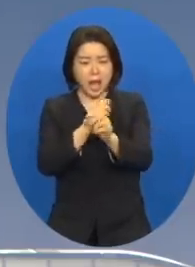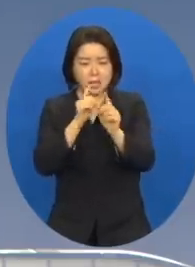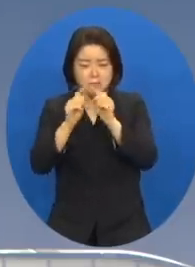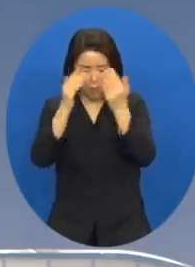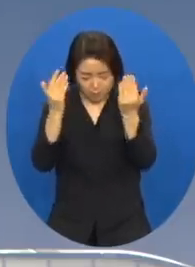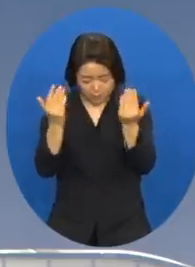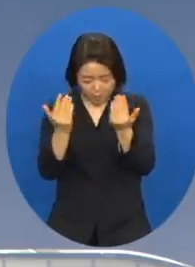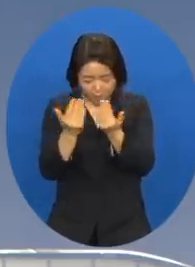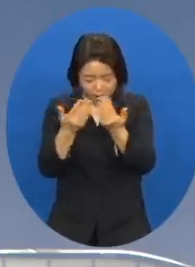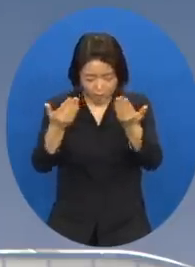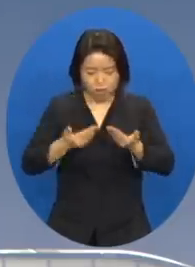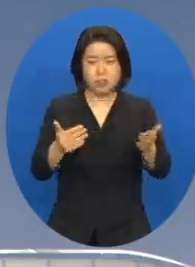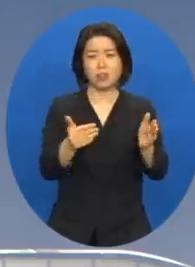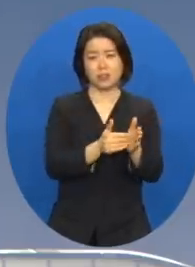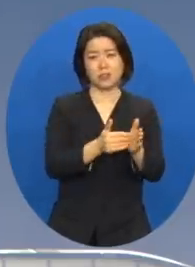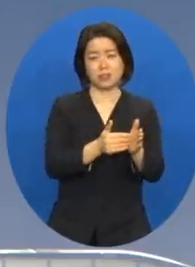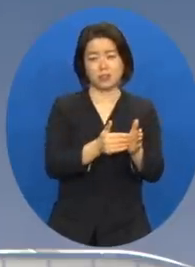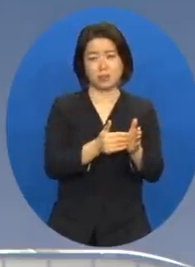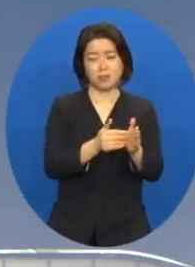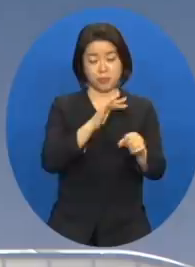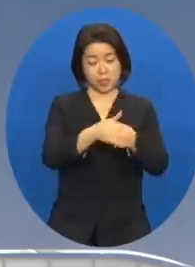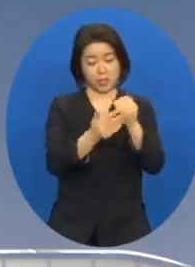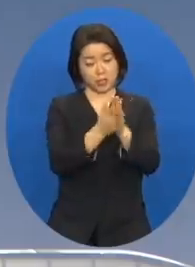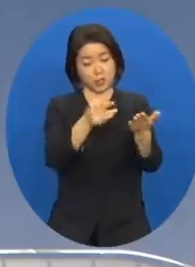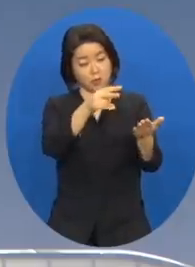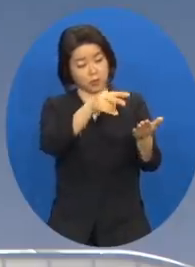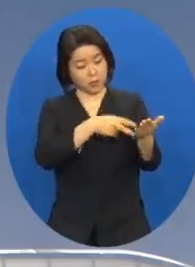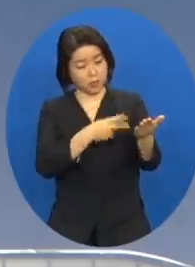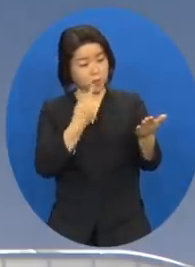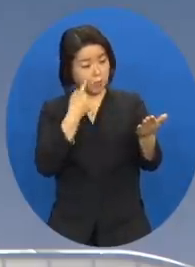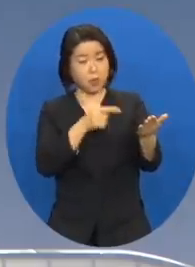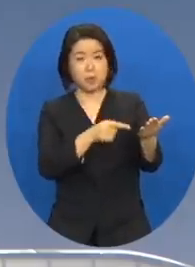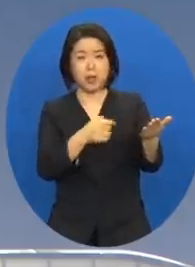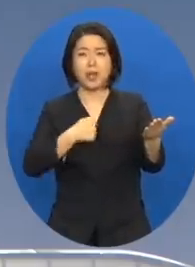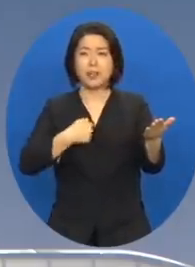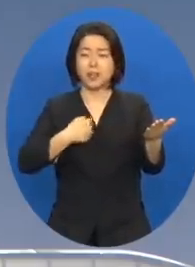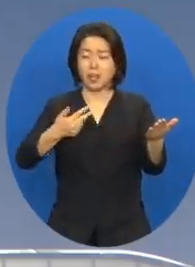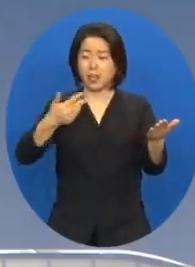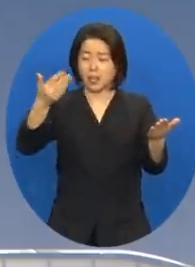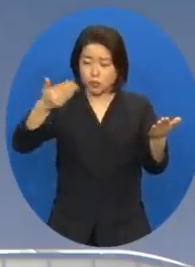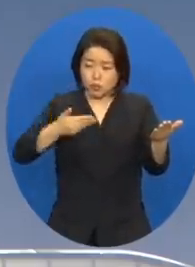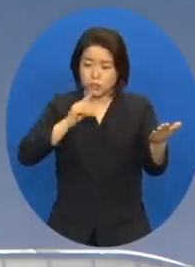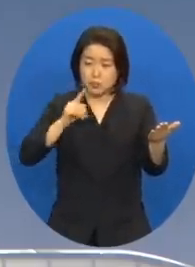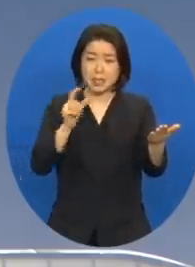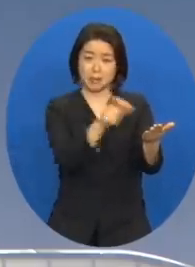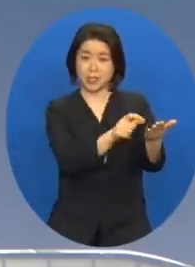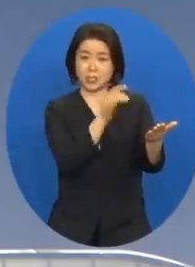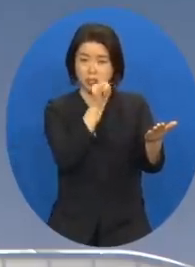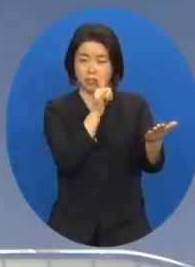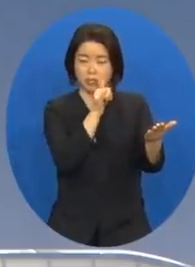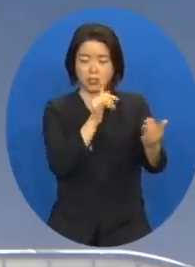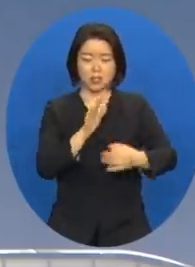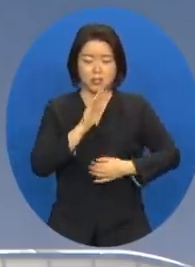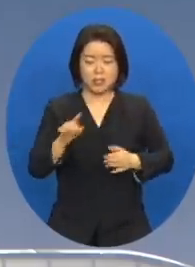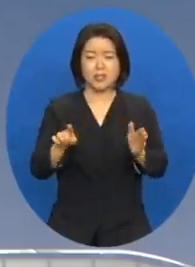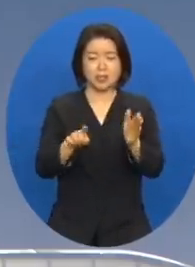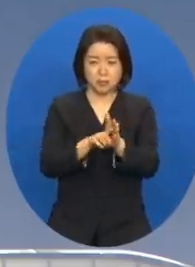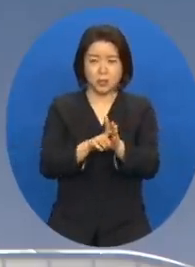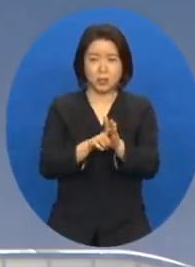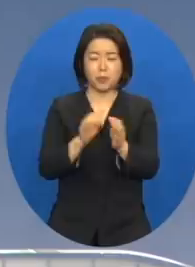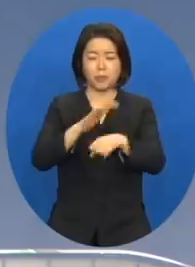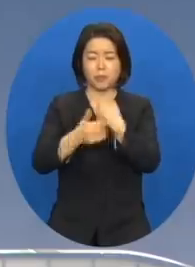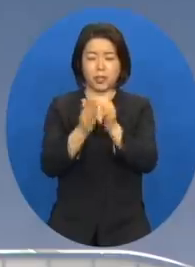주셨다. 성령께서 성경을 읽으면 다 내게 말씀하실 거다. 진짜 믿고 여러분이 정말